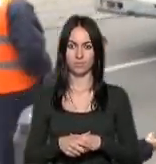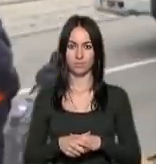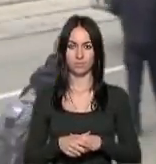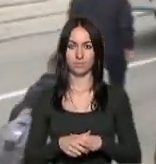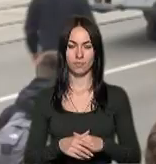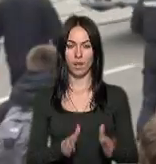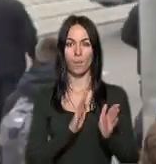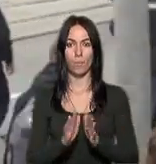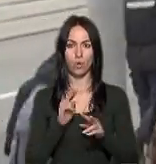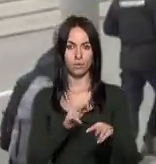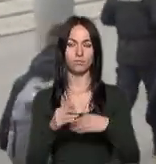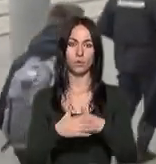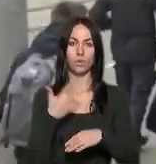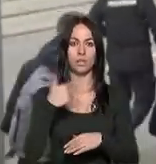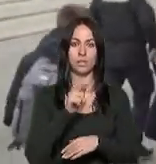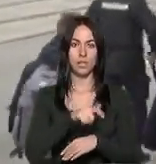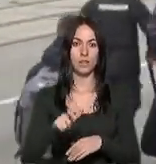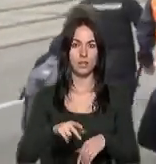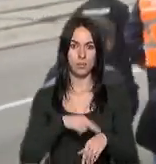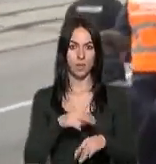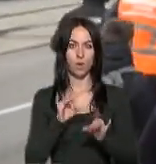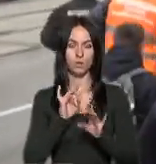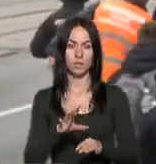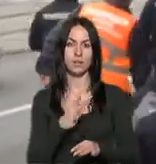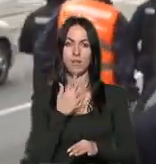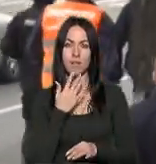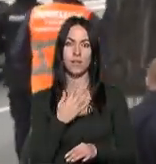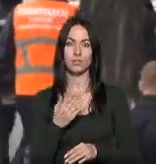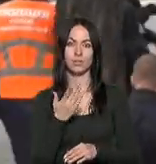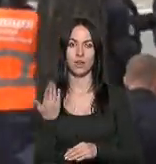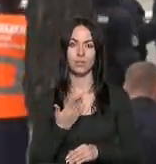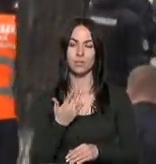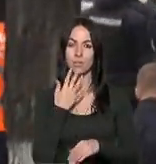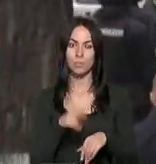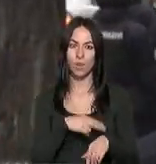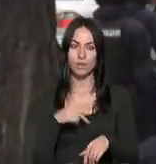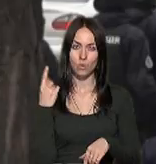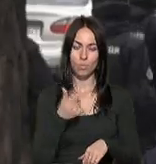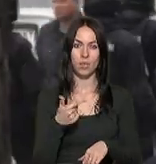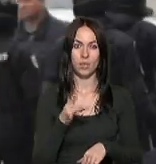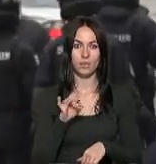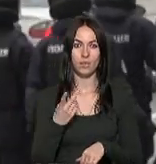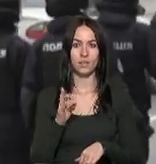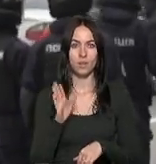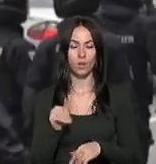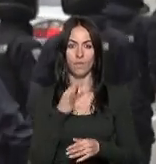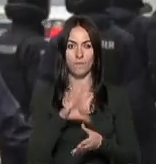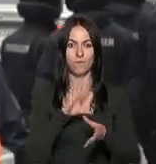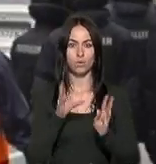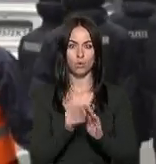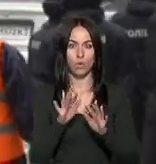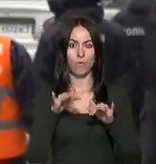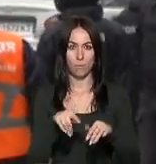Порядок пильнували близько 30 силовиків, розповіла речниця Нацполіції області Ганна Третьякова. Каже, усього в обох пікетах взяли участь